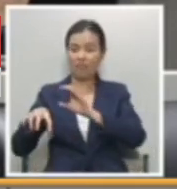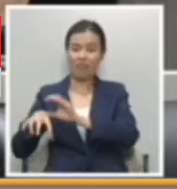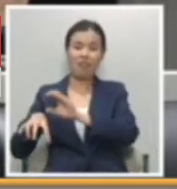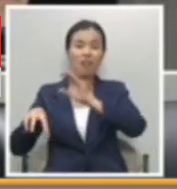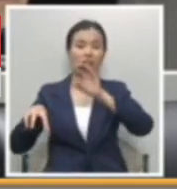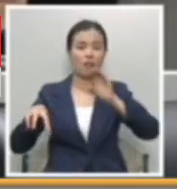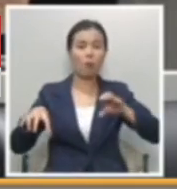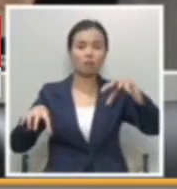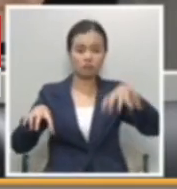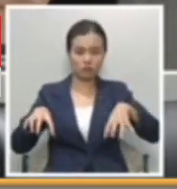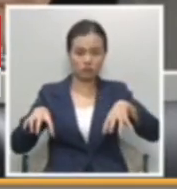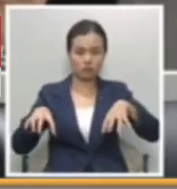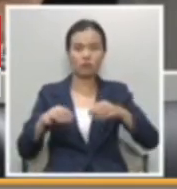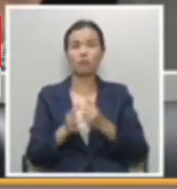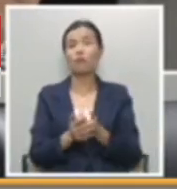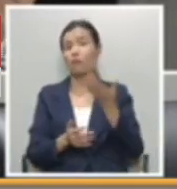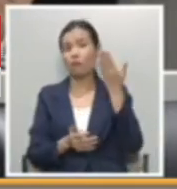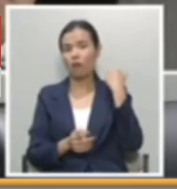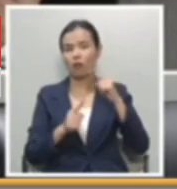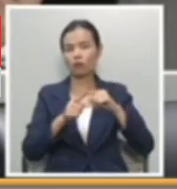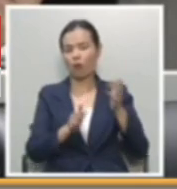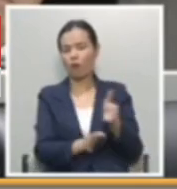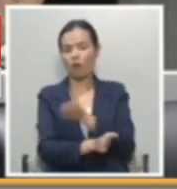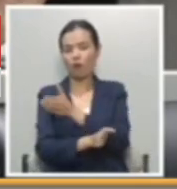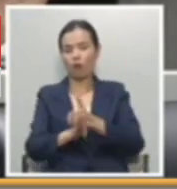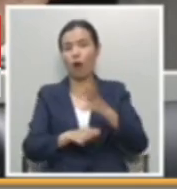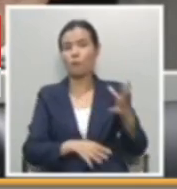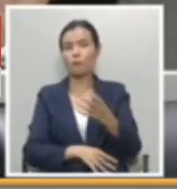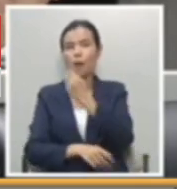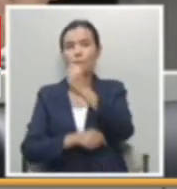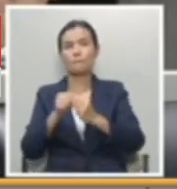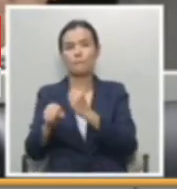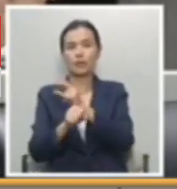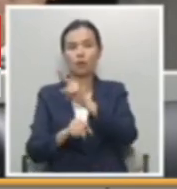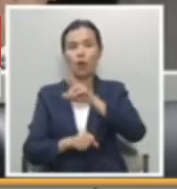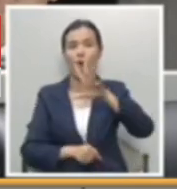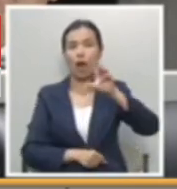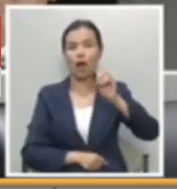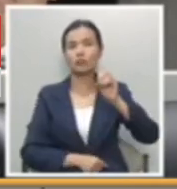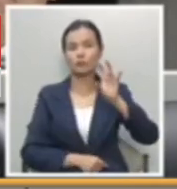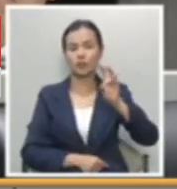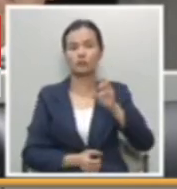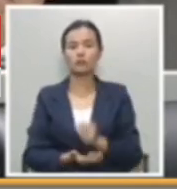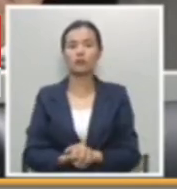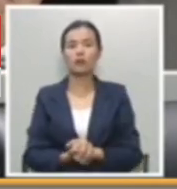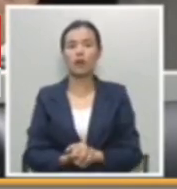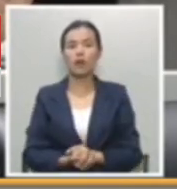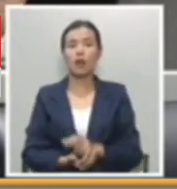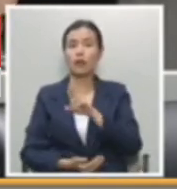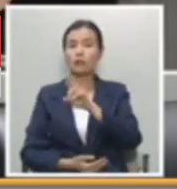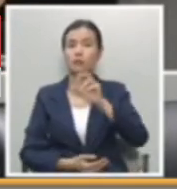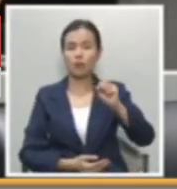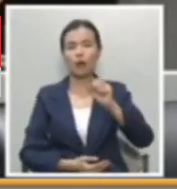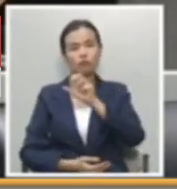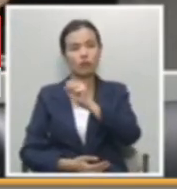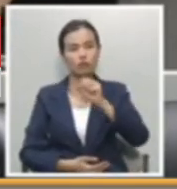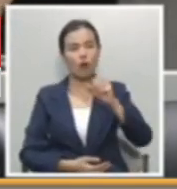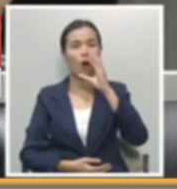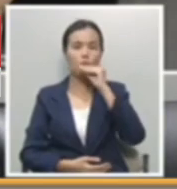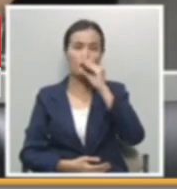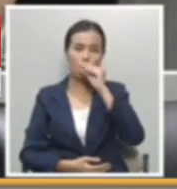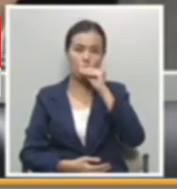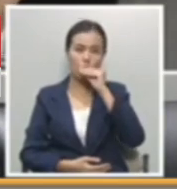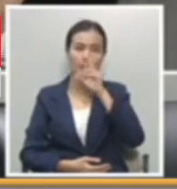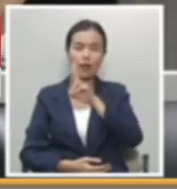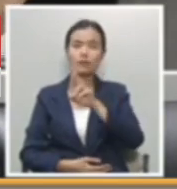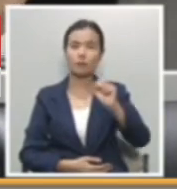อดีตก่อนการปฏิวัติรัฐประหารเมื่อปี2557สภาผู้แทนราษฎรไม่ว่าจะพรรคไหนก็ตามพูดในสภาในงบประมา